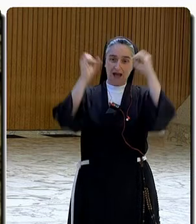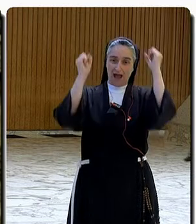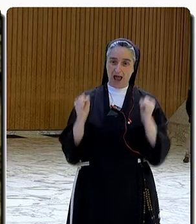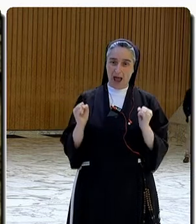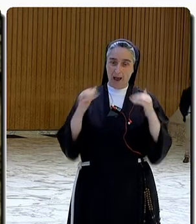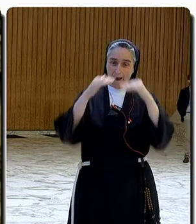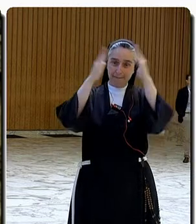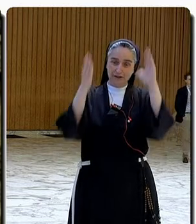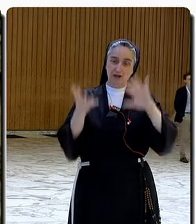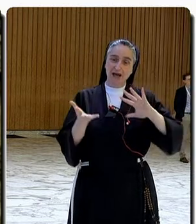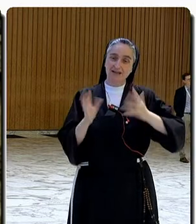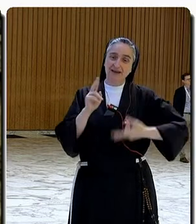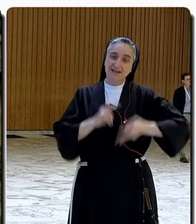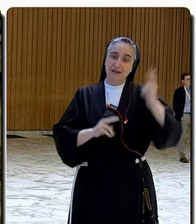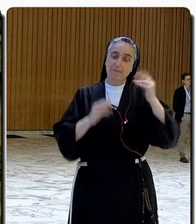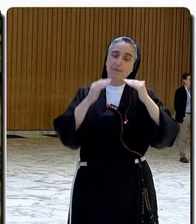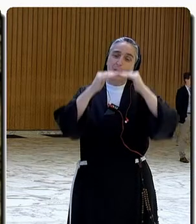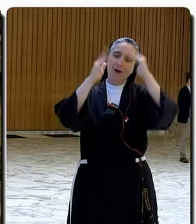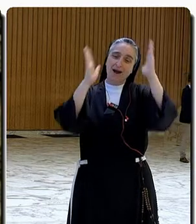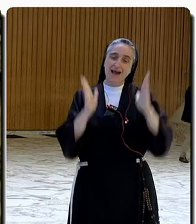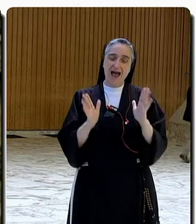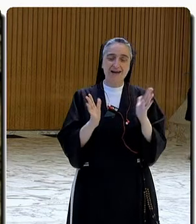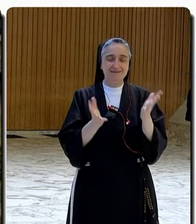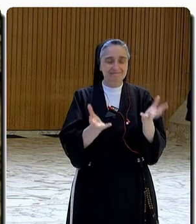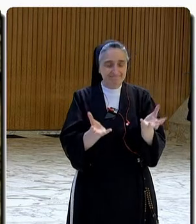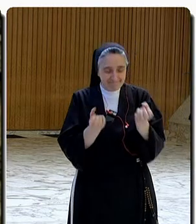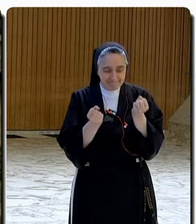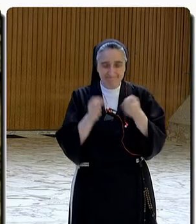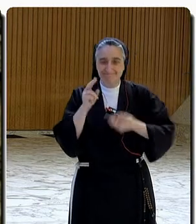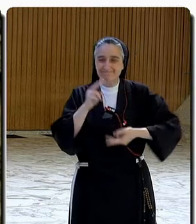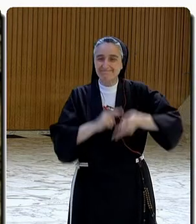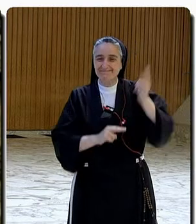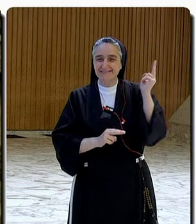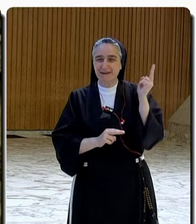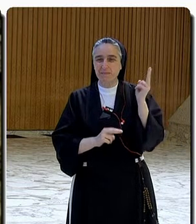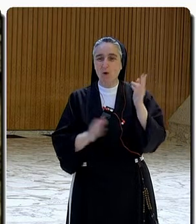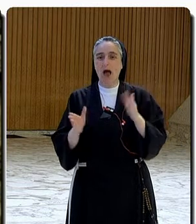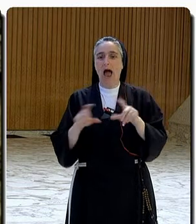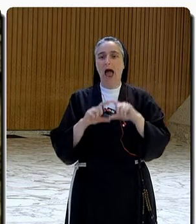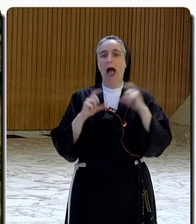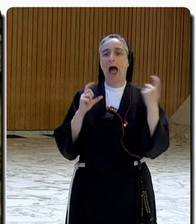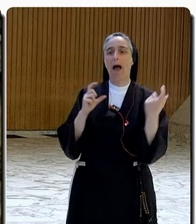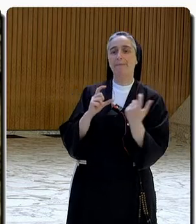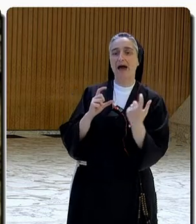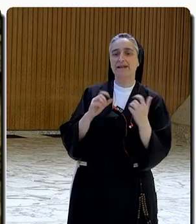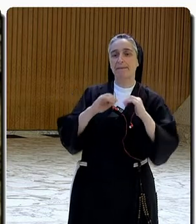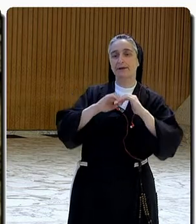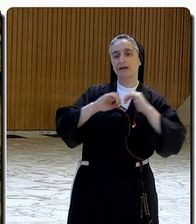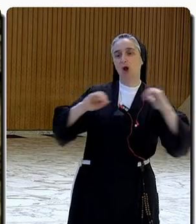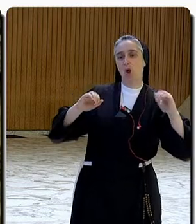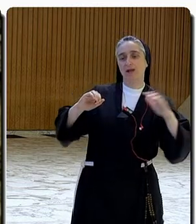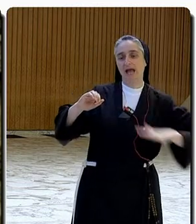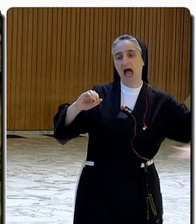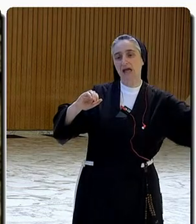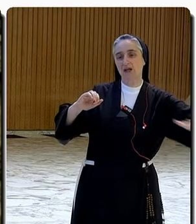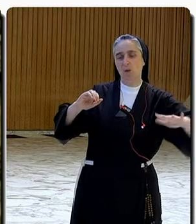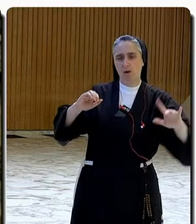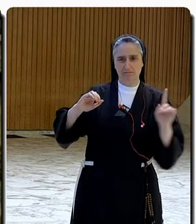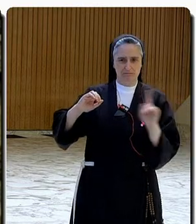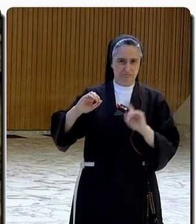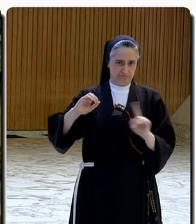abitazioni sempre più case accoglienti e sempre meno appartamenti lontani dalla realtà delle nostre